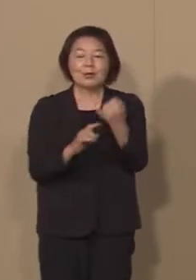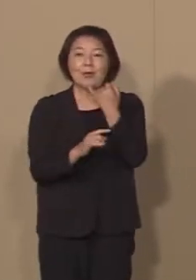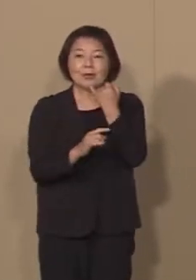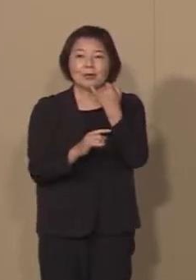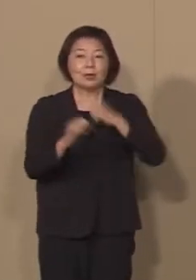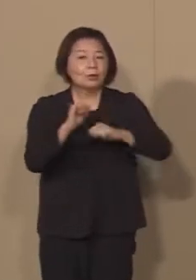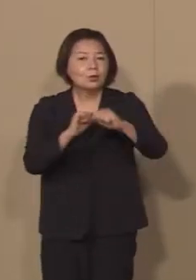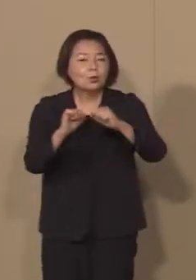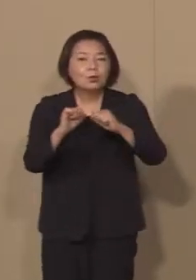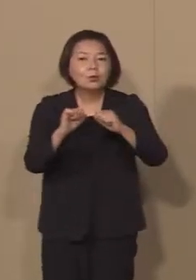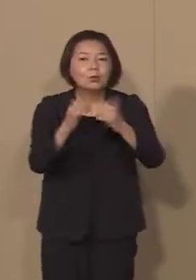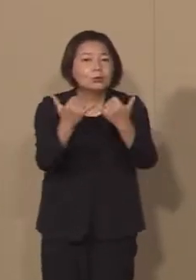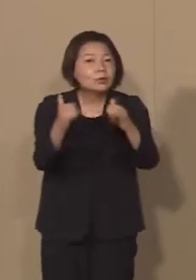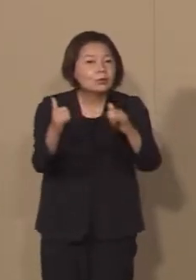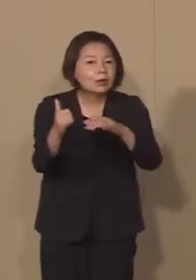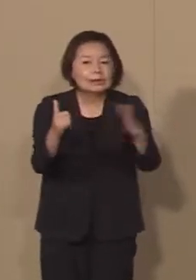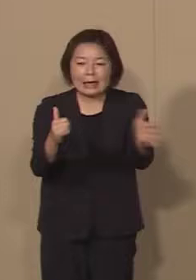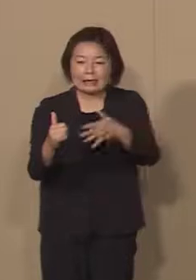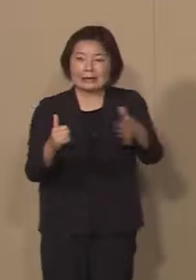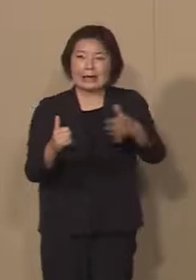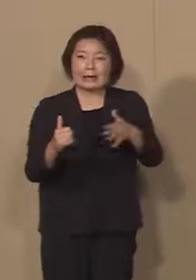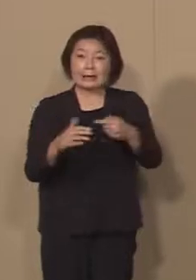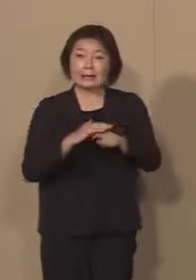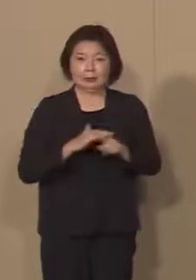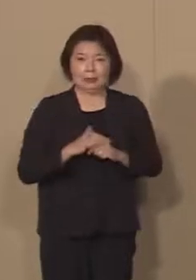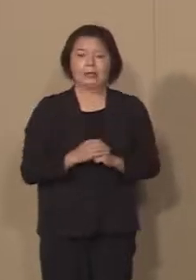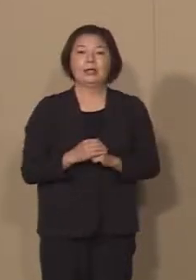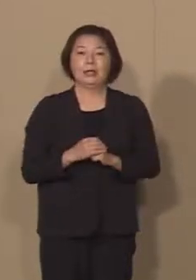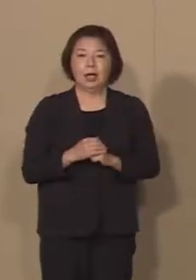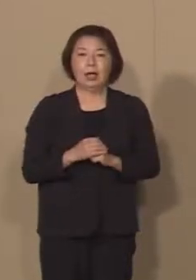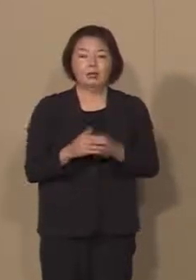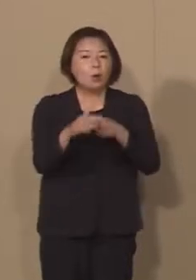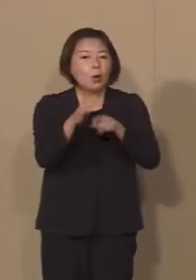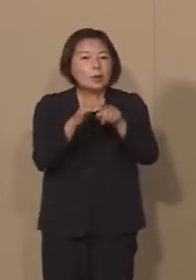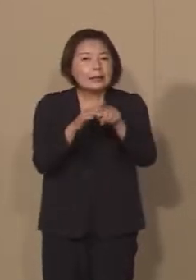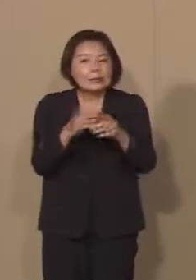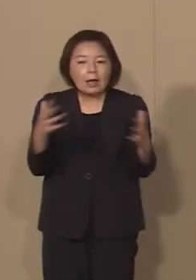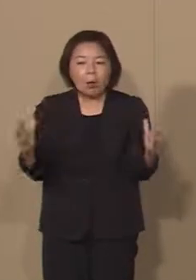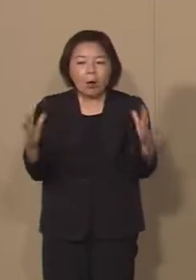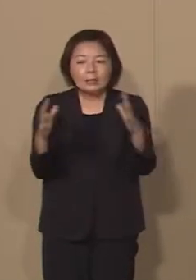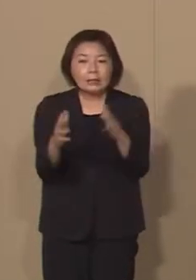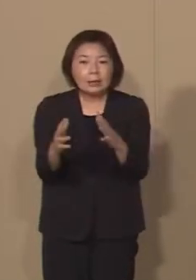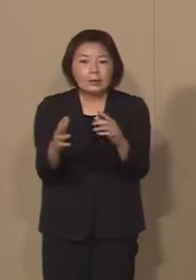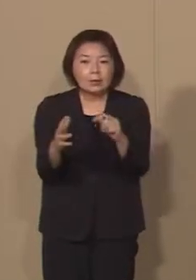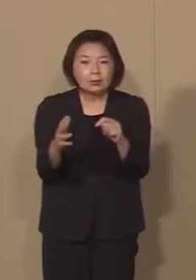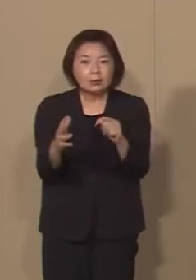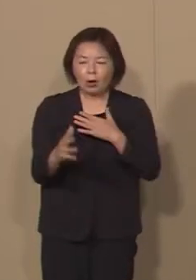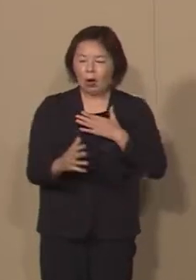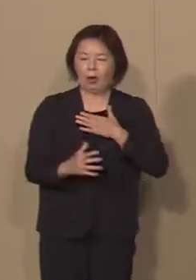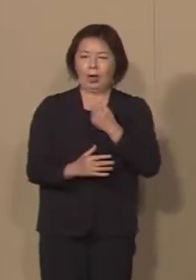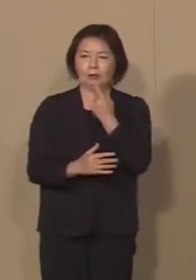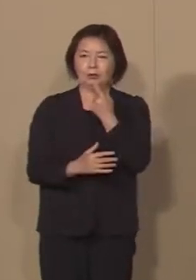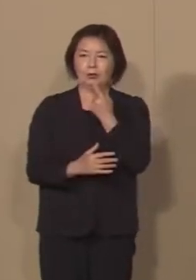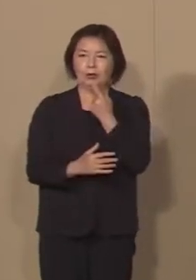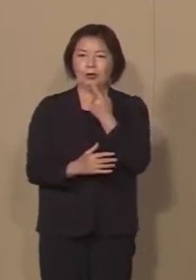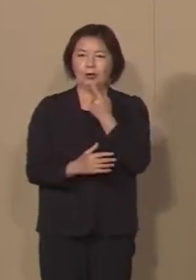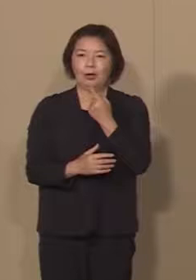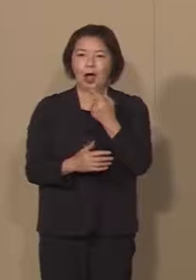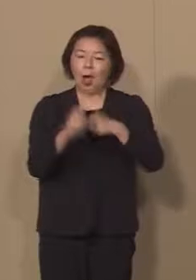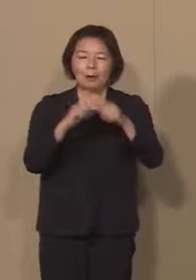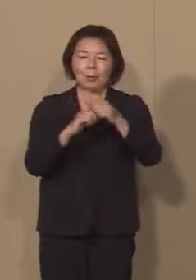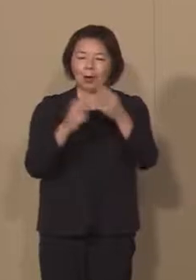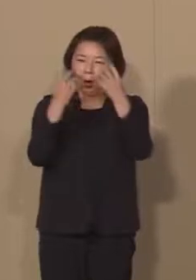いないということですねそうですねだそういったリーダーをちゃんと集めているんだなっていうのと俺はもっともっと僕はビックリしたのは